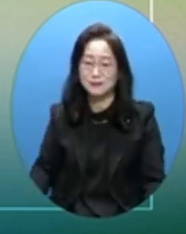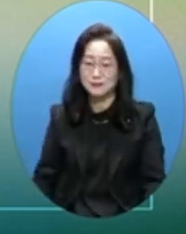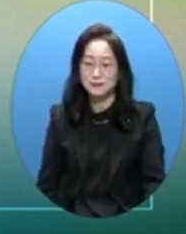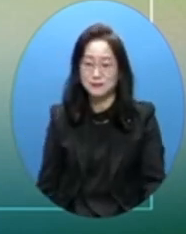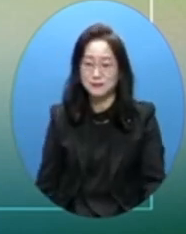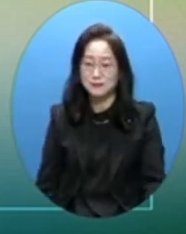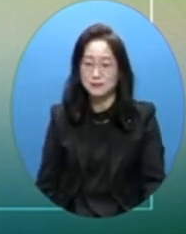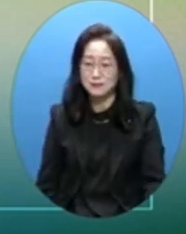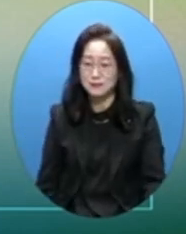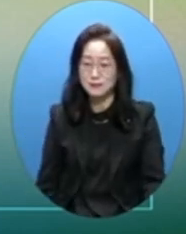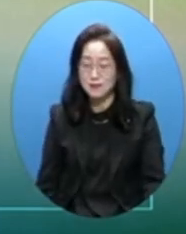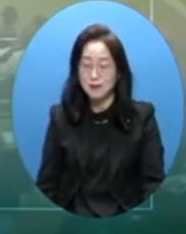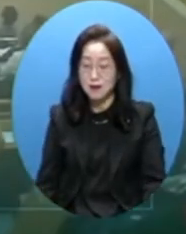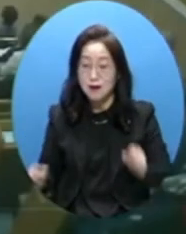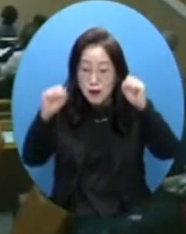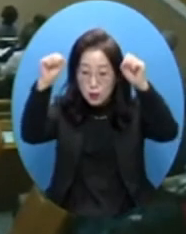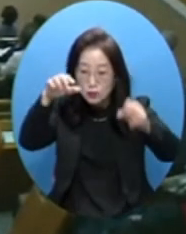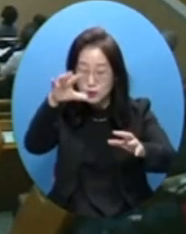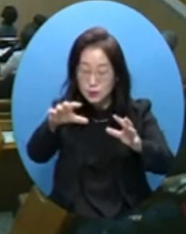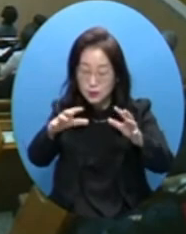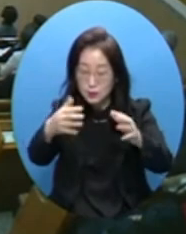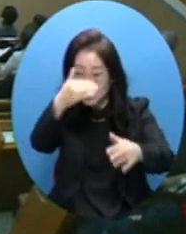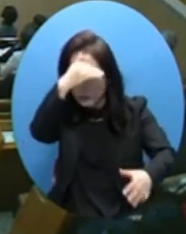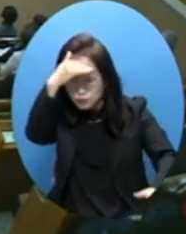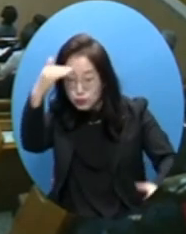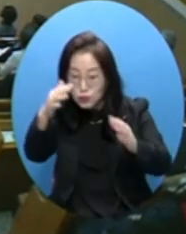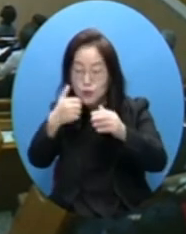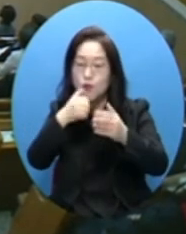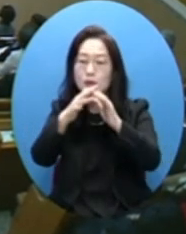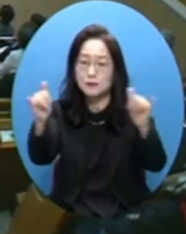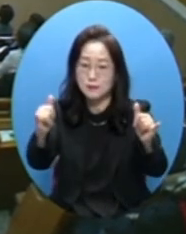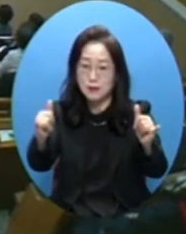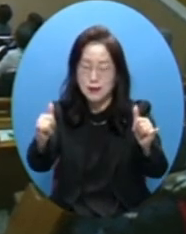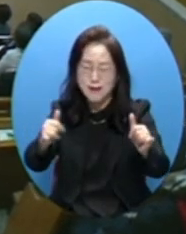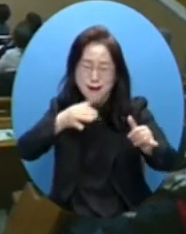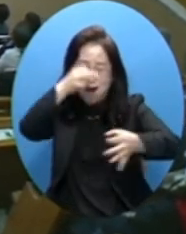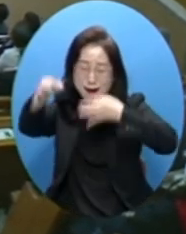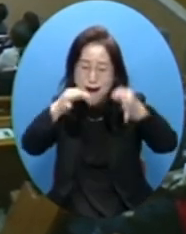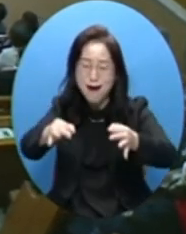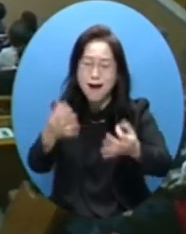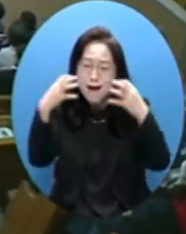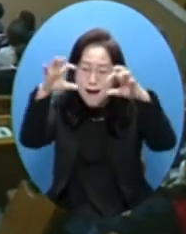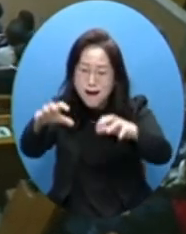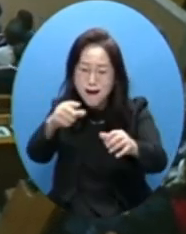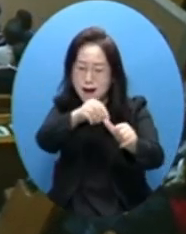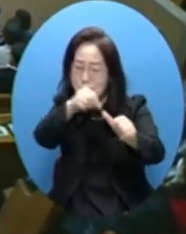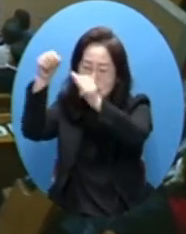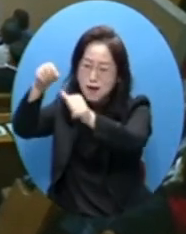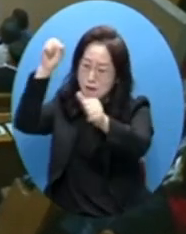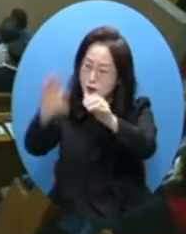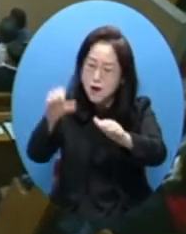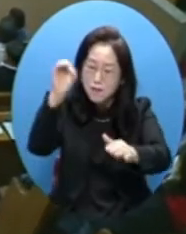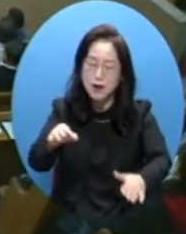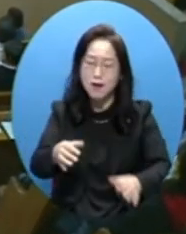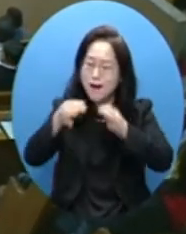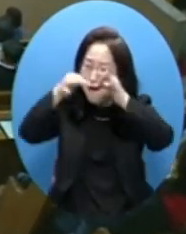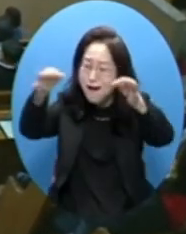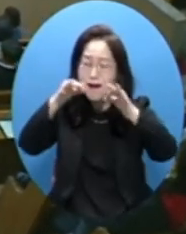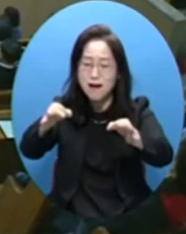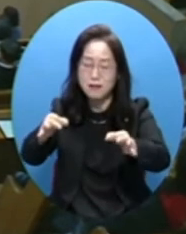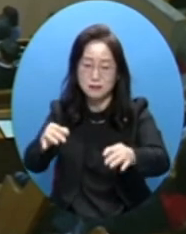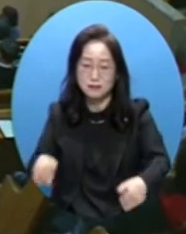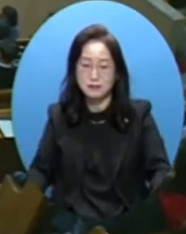그 경기장에 모인 로마인들이 소리쳤습니다. 맹수에게 던져 그를 죽게 하라고 소리쳤습니다.